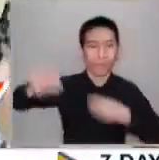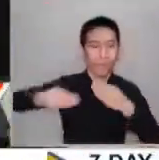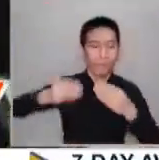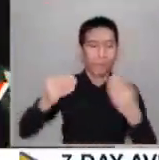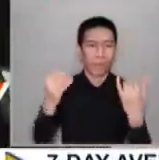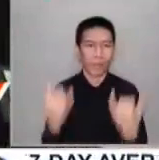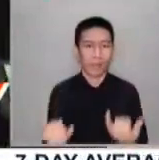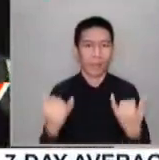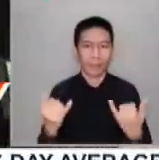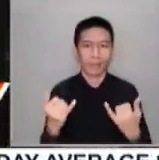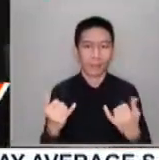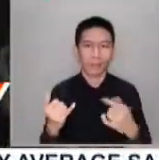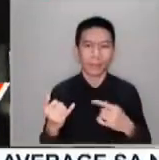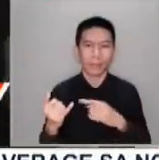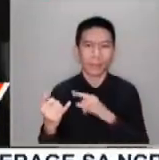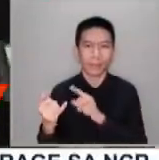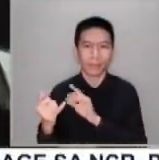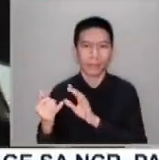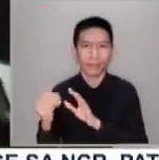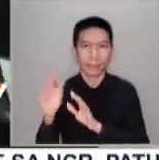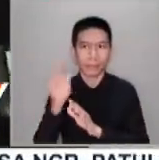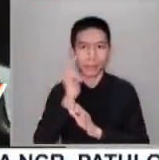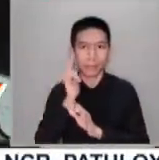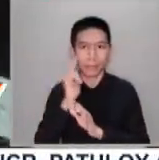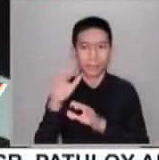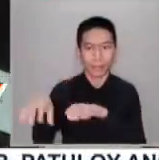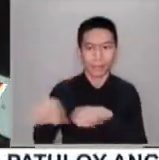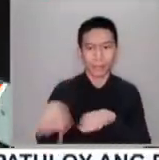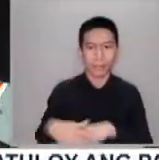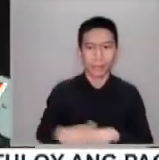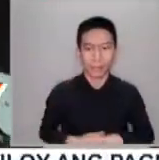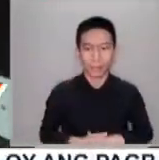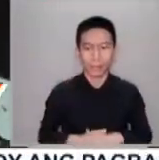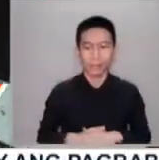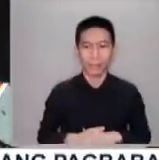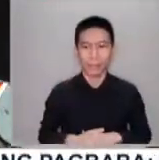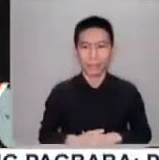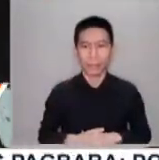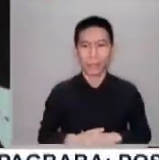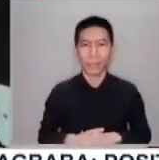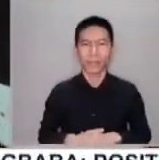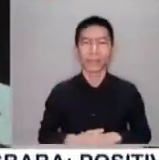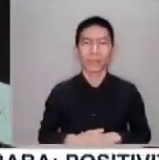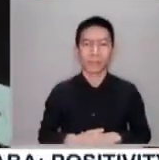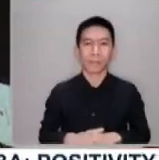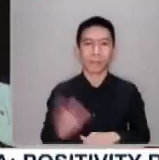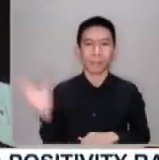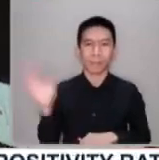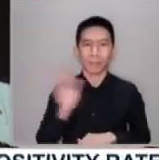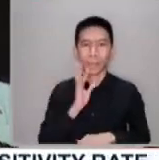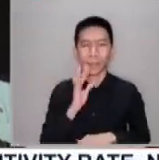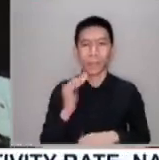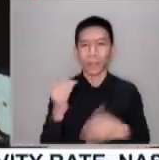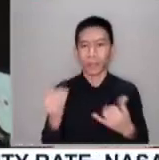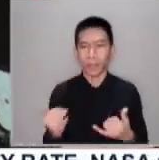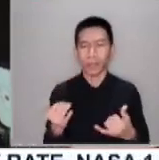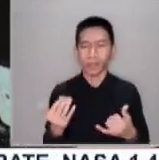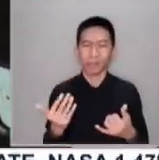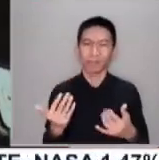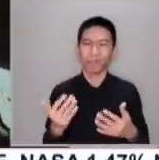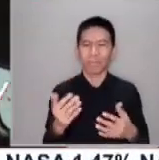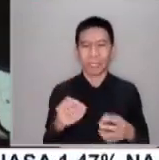administrasyon. Dahil po hanggang dito lang muna ako sa ngayon, ayaw rin po talaga ng aking